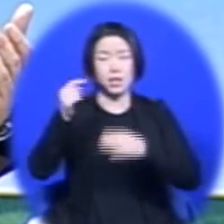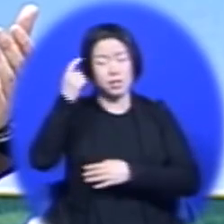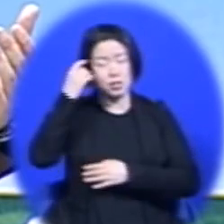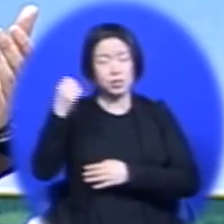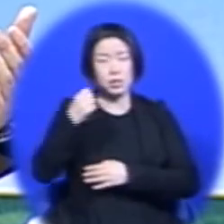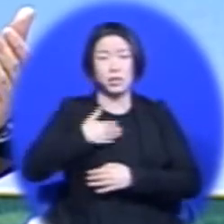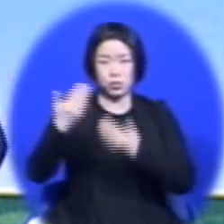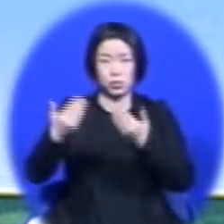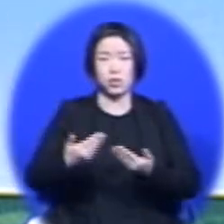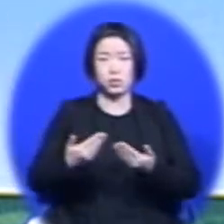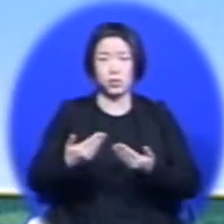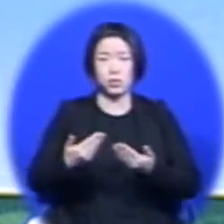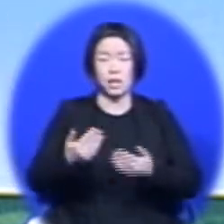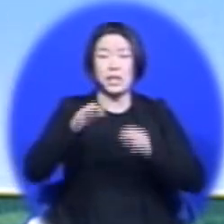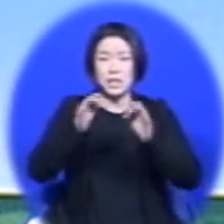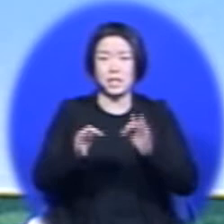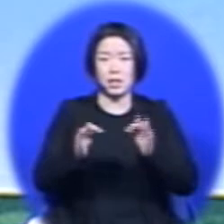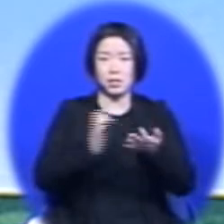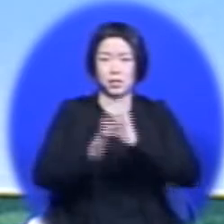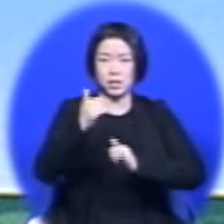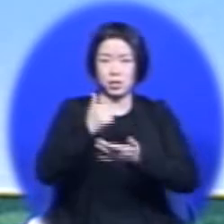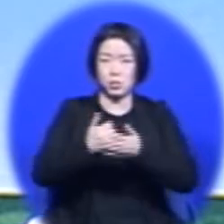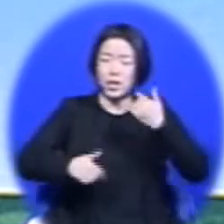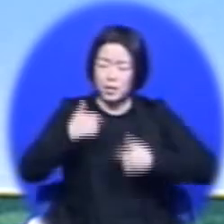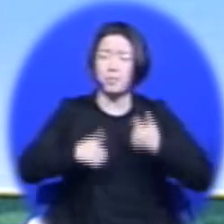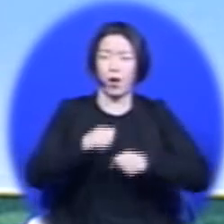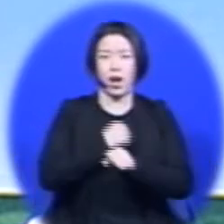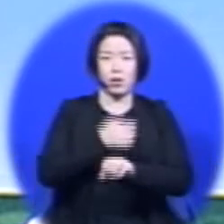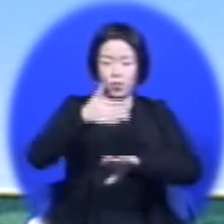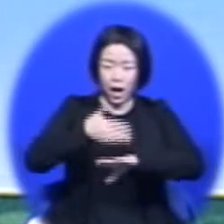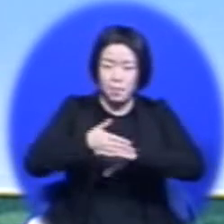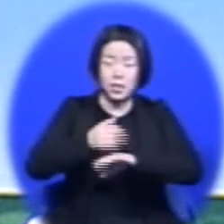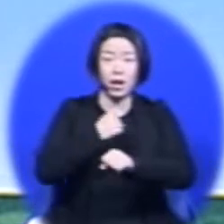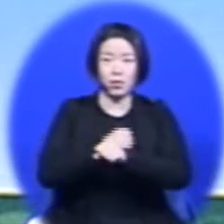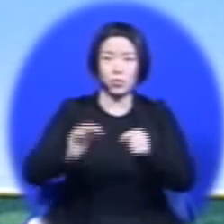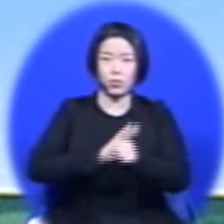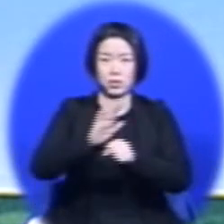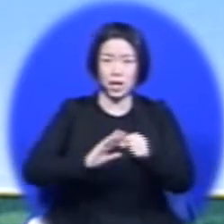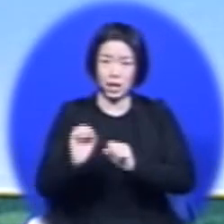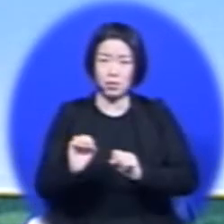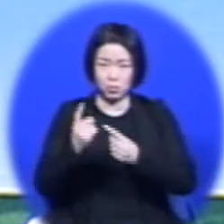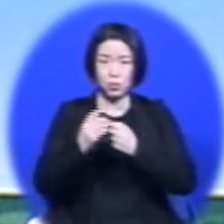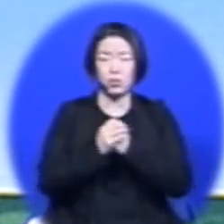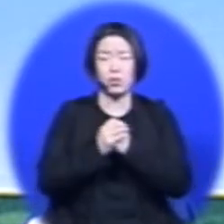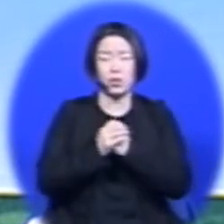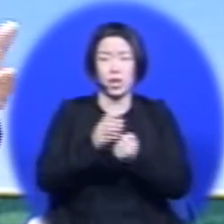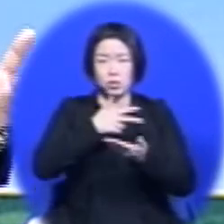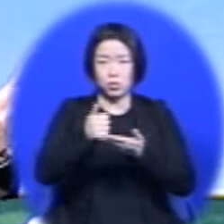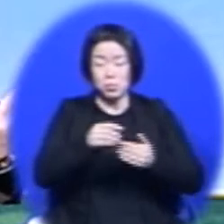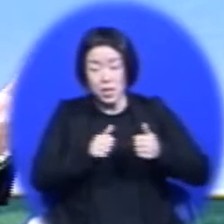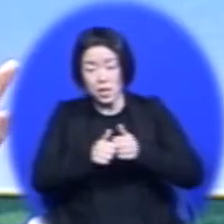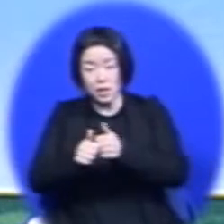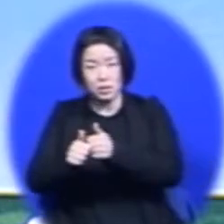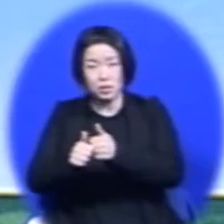주셔서 이제는 예수님을 기뻐하고 감사하고 사랑함으로 주님이 이끄시는